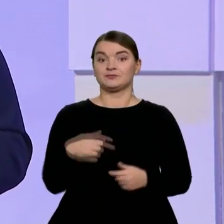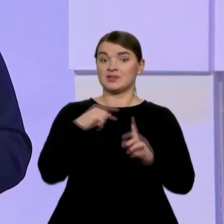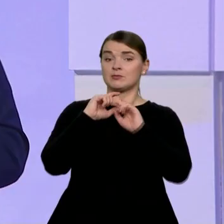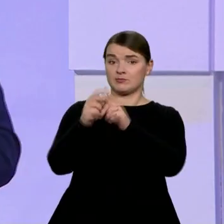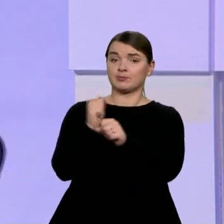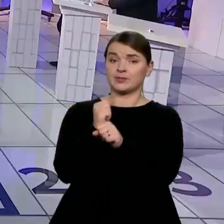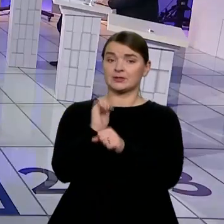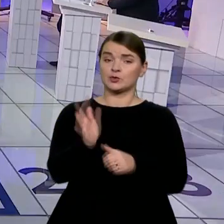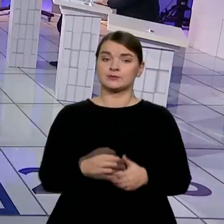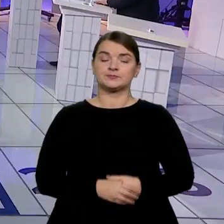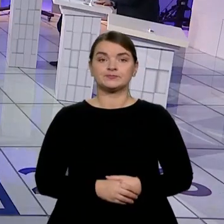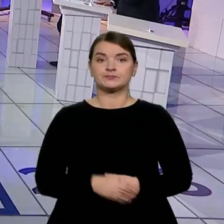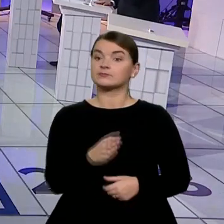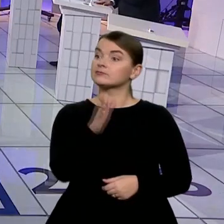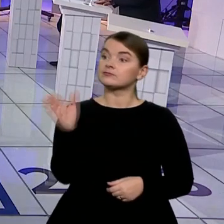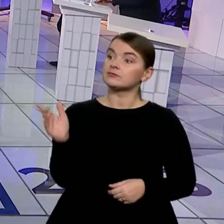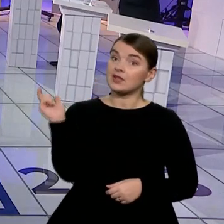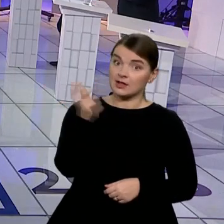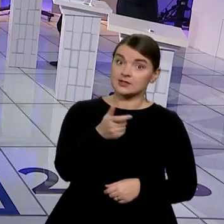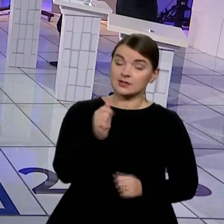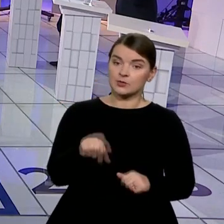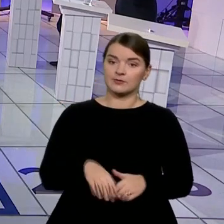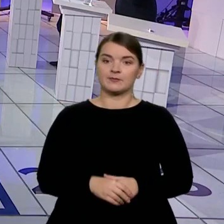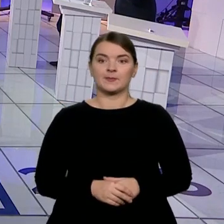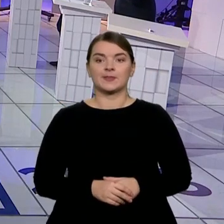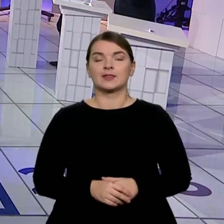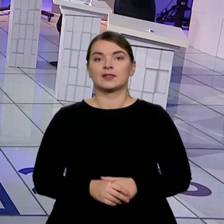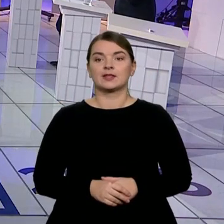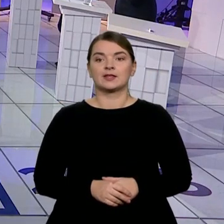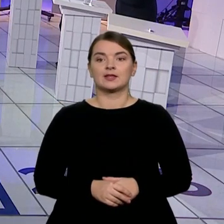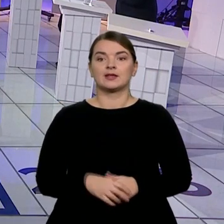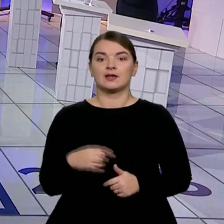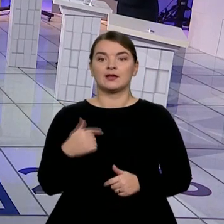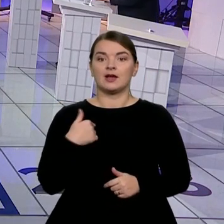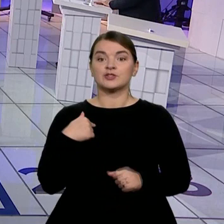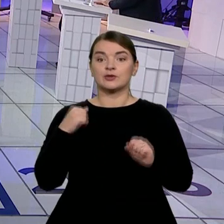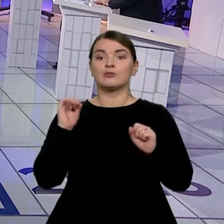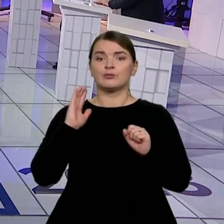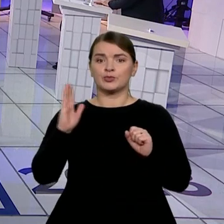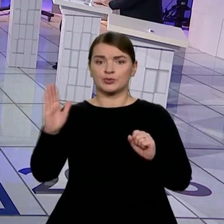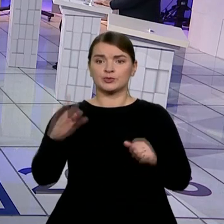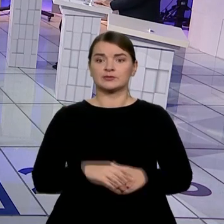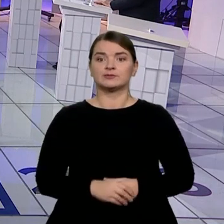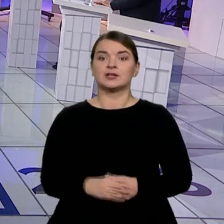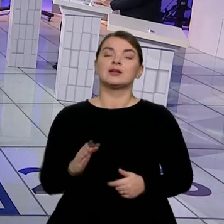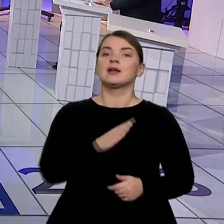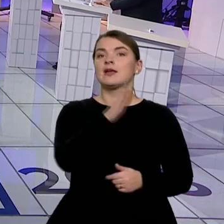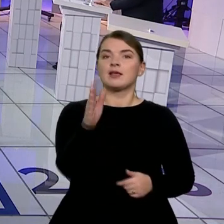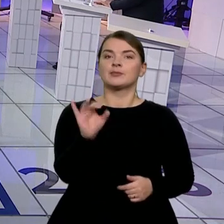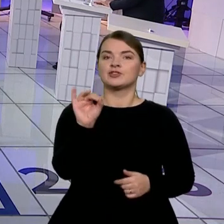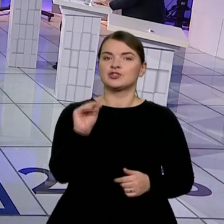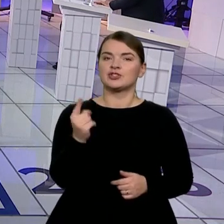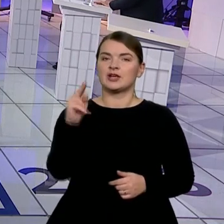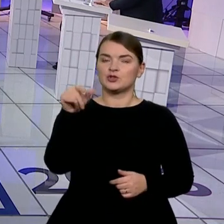padarysim. Reaguosit kaip nors, ponia Visokė? Šiaip, aš dar turėsiu laiko pasisakyti. Tai jūs turėsit, tai reaguoti nenorit, ponia Šedžių. Na,